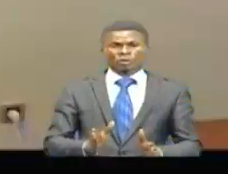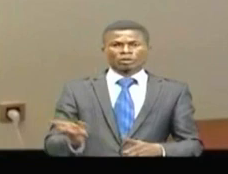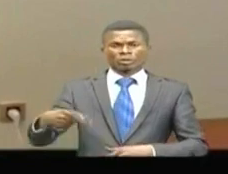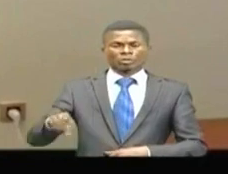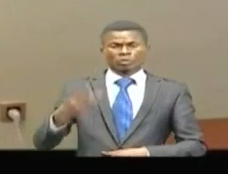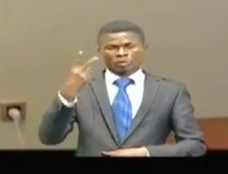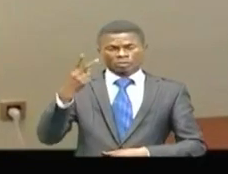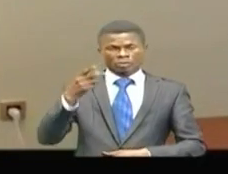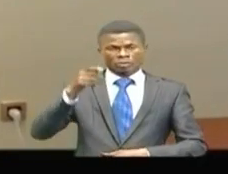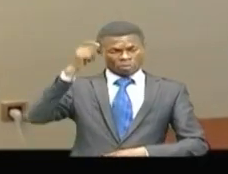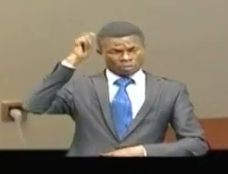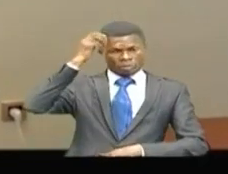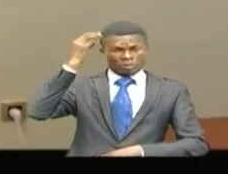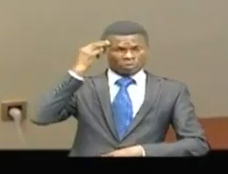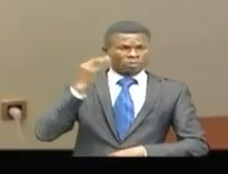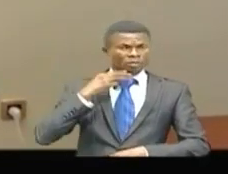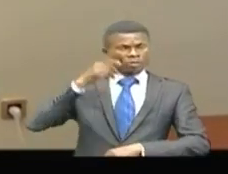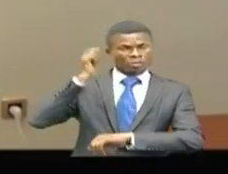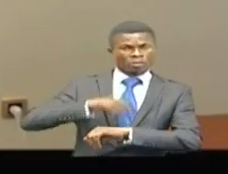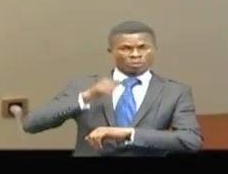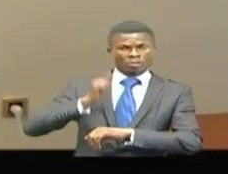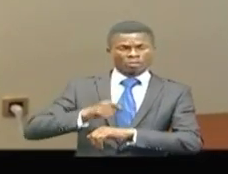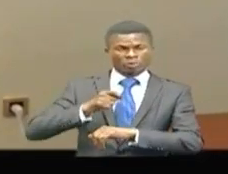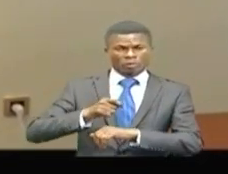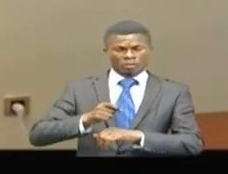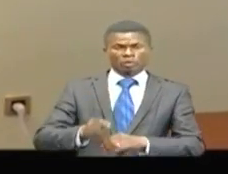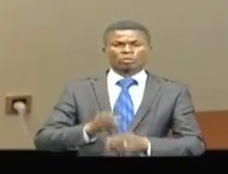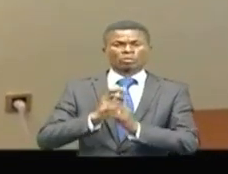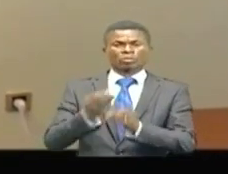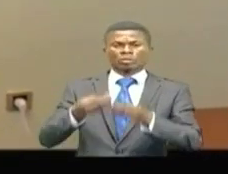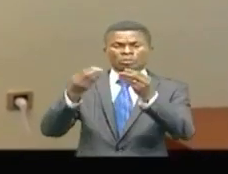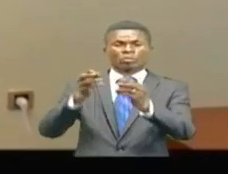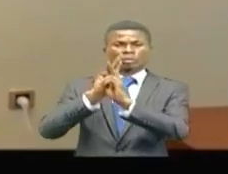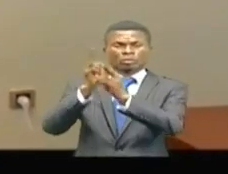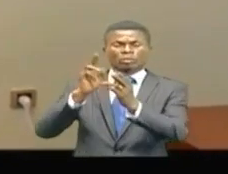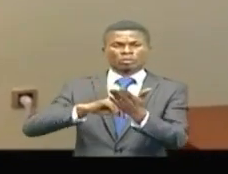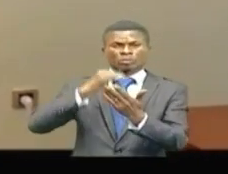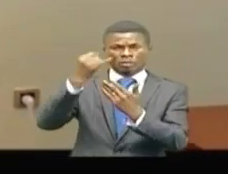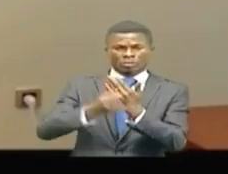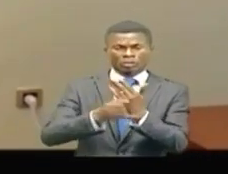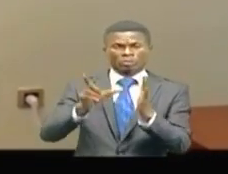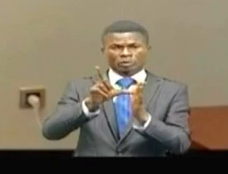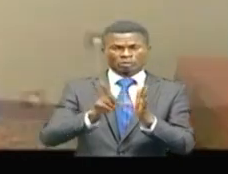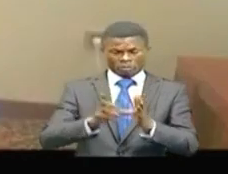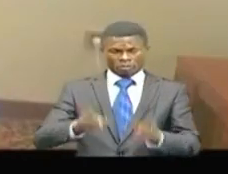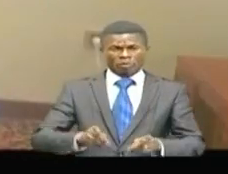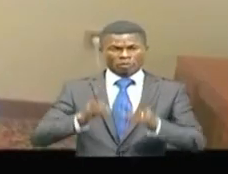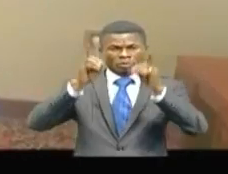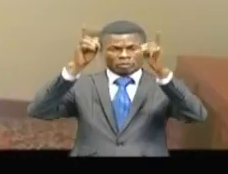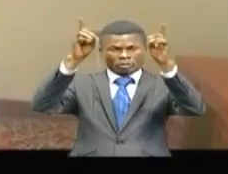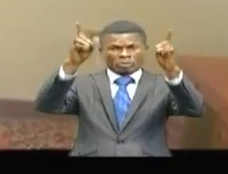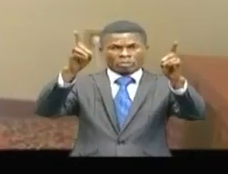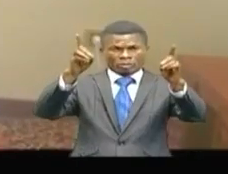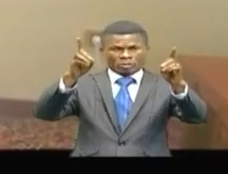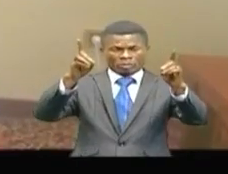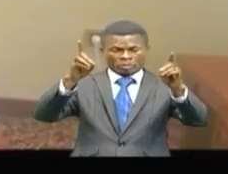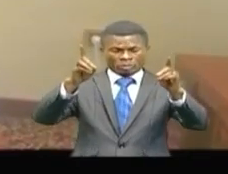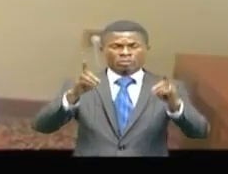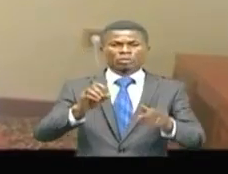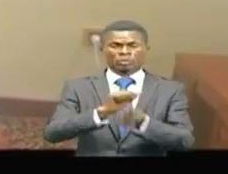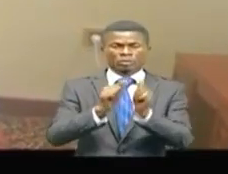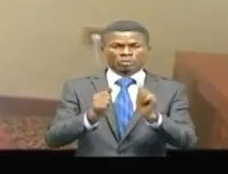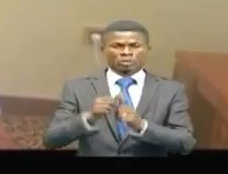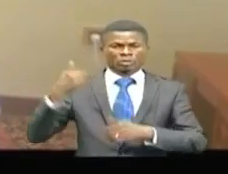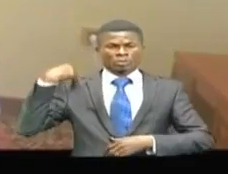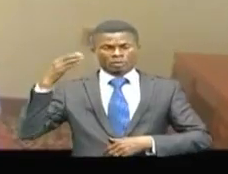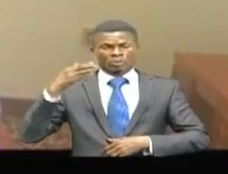Justice et garde des Sceaux a soumis au Conseil le projet de loi autorisant la prorogation de l'état de siège